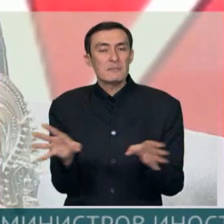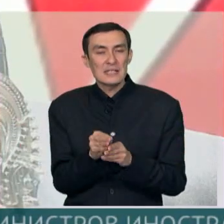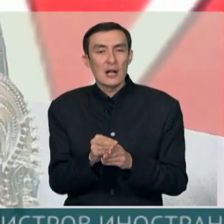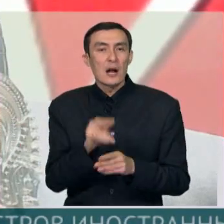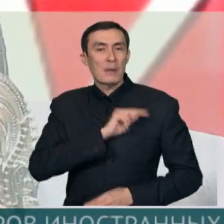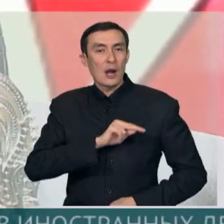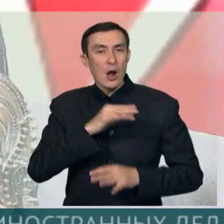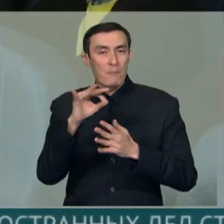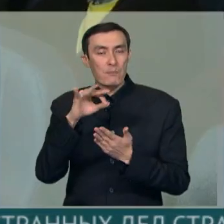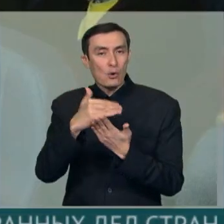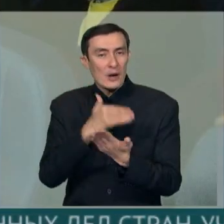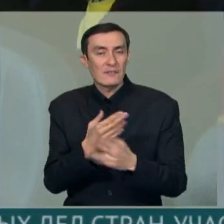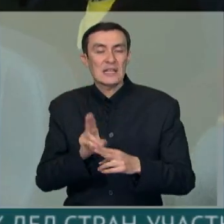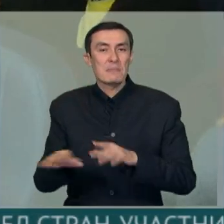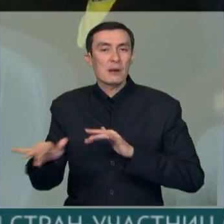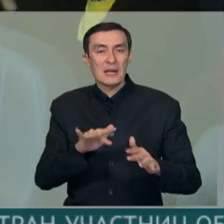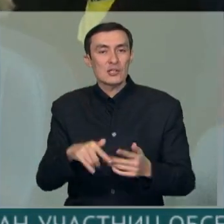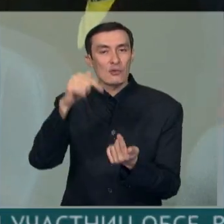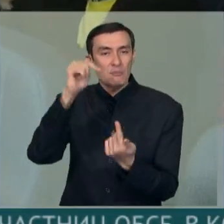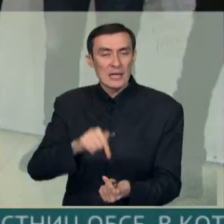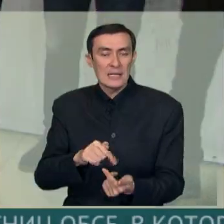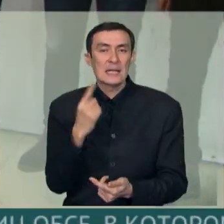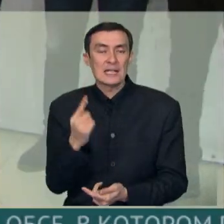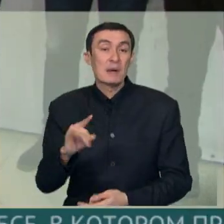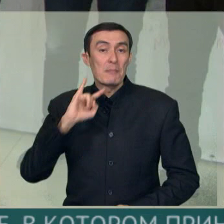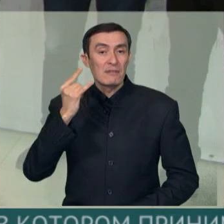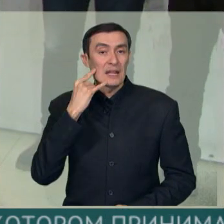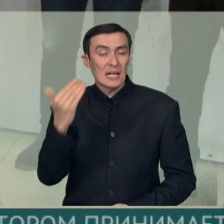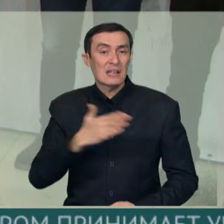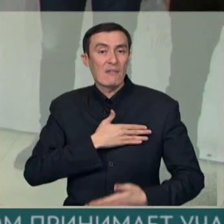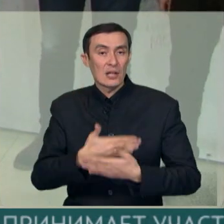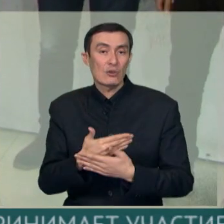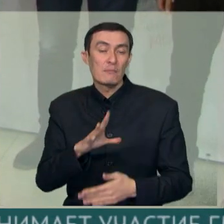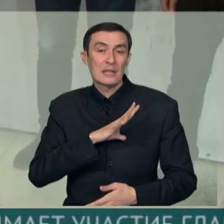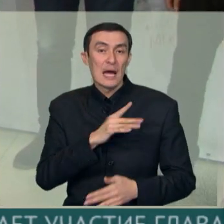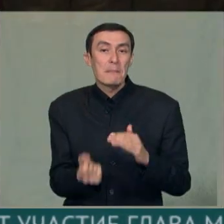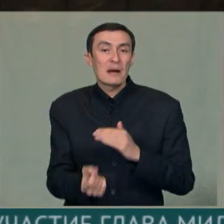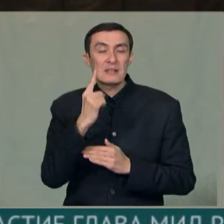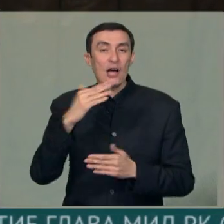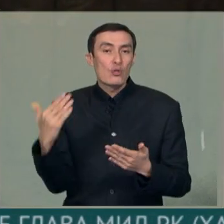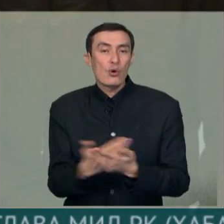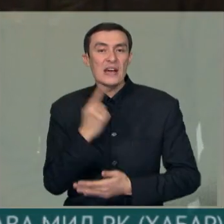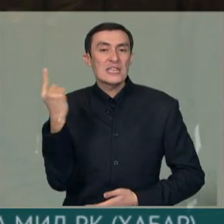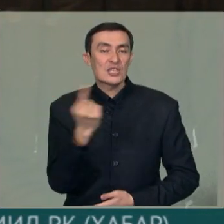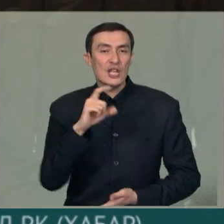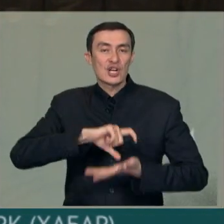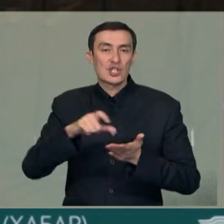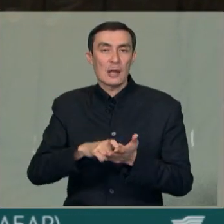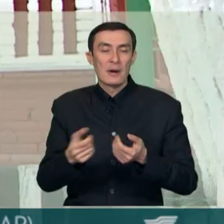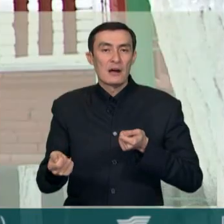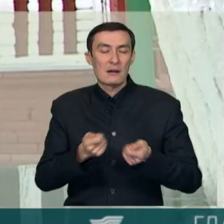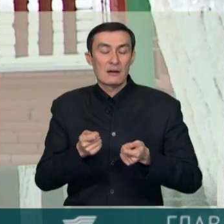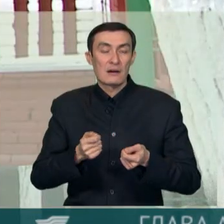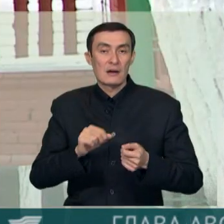совместных проектах. Кстати, это мероприятие совпало с еще одним. У павлодарских волонтеров появилась новая единая штаб-квартира.